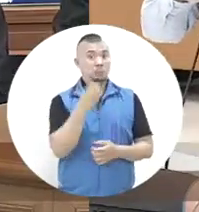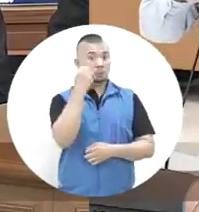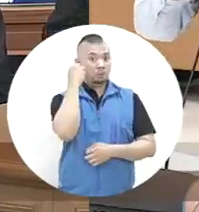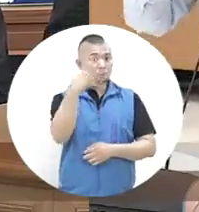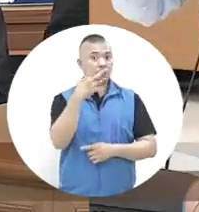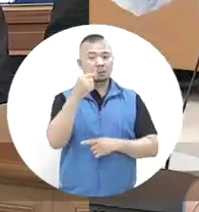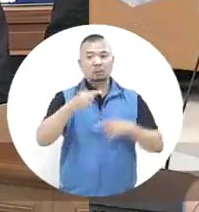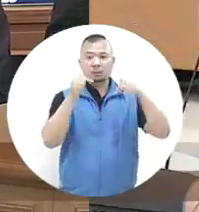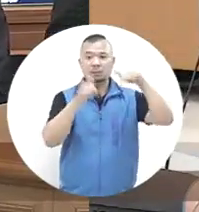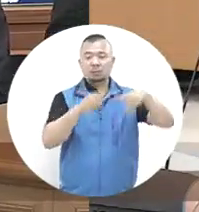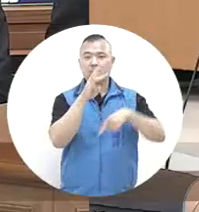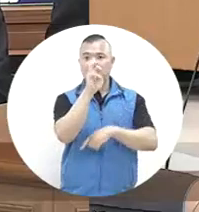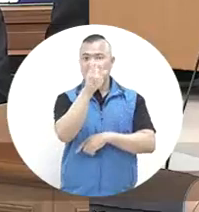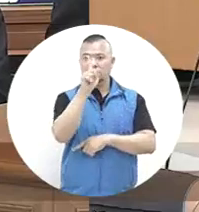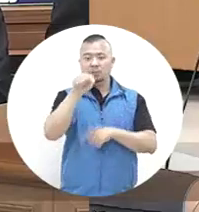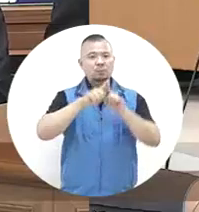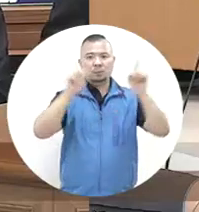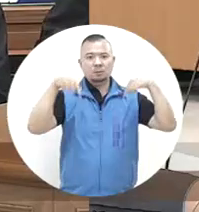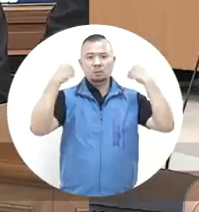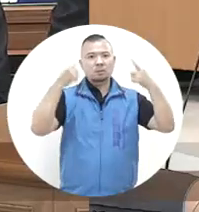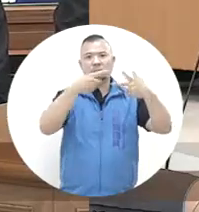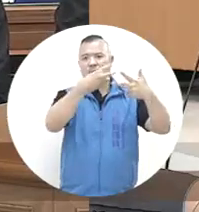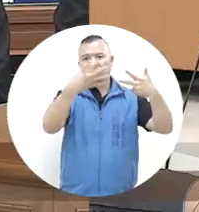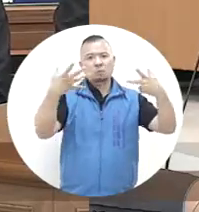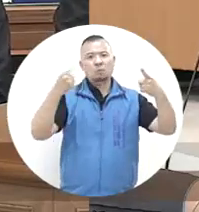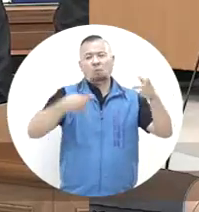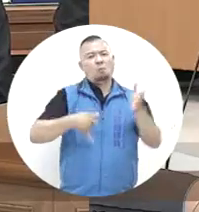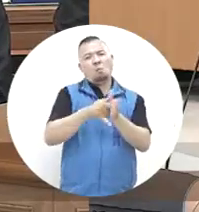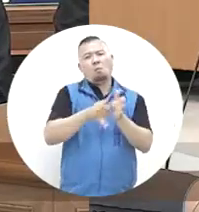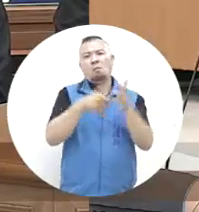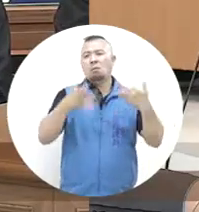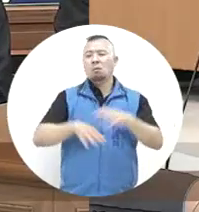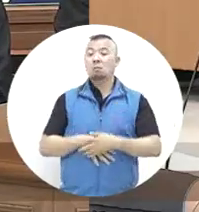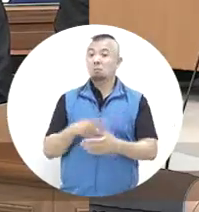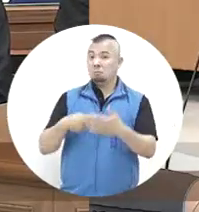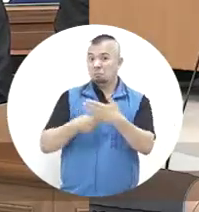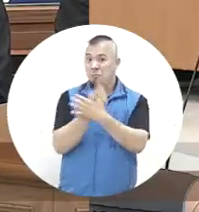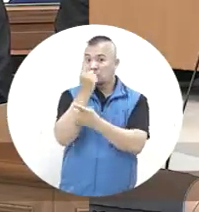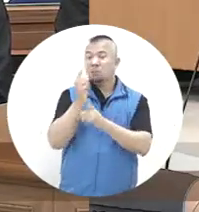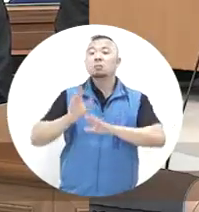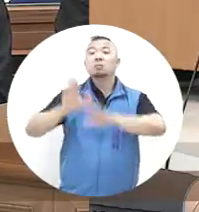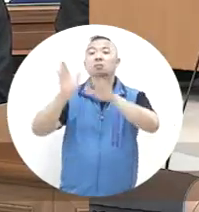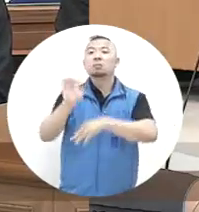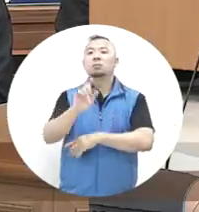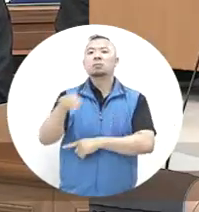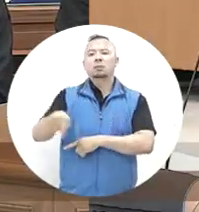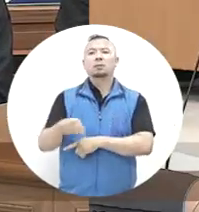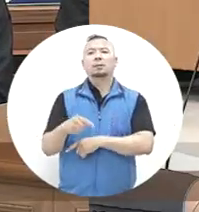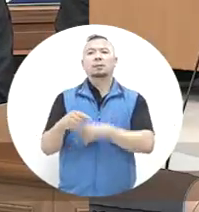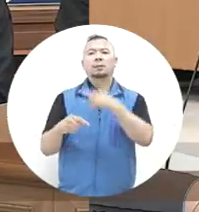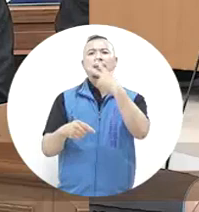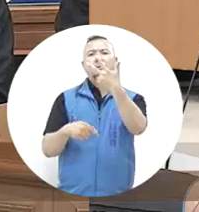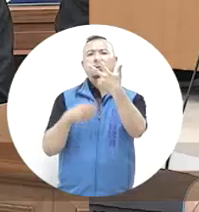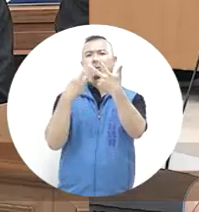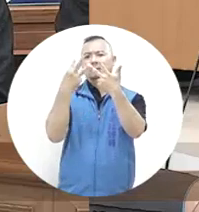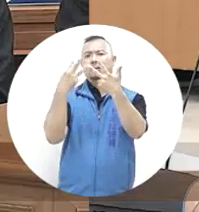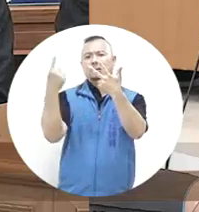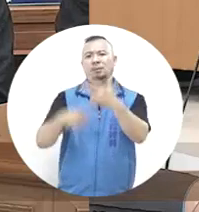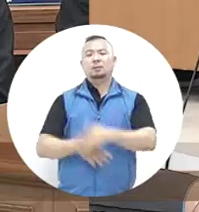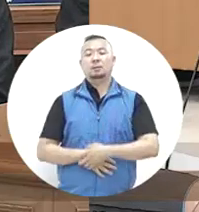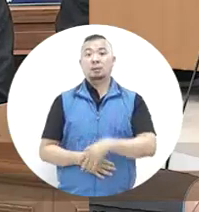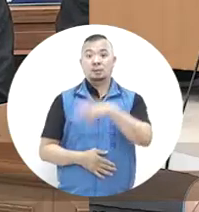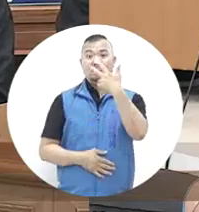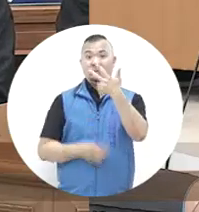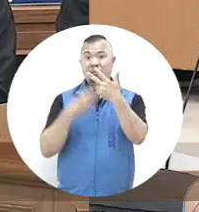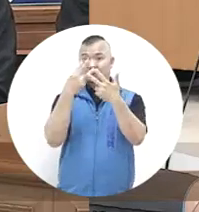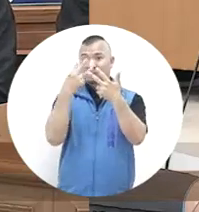平常一到五很多人做， 这个唯一有进步的地方哈，就是只是这个731为什么会进步啊？因为这个731做